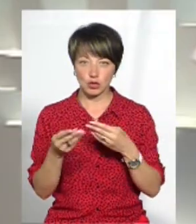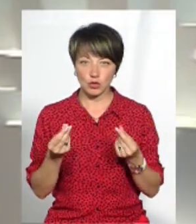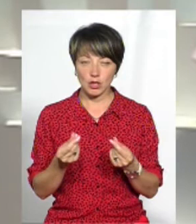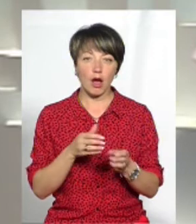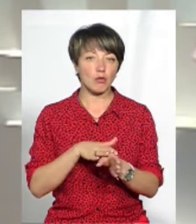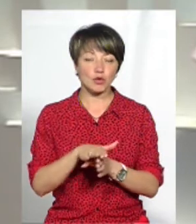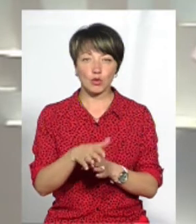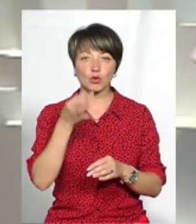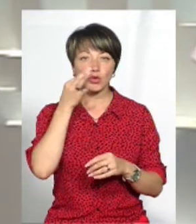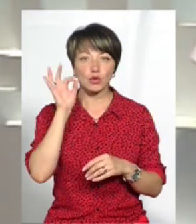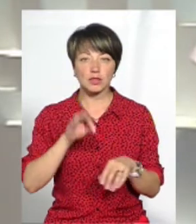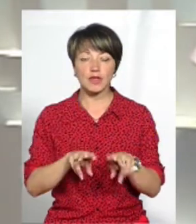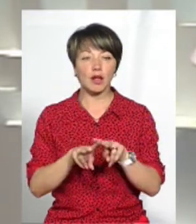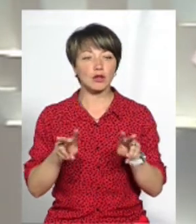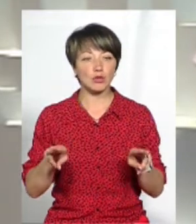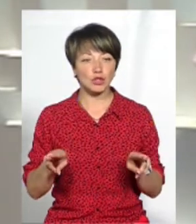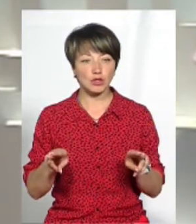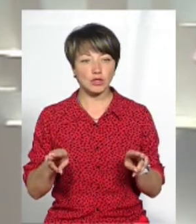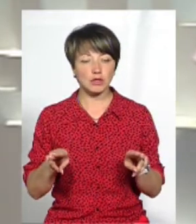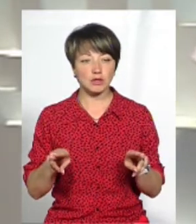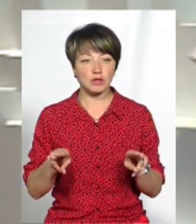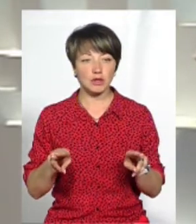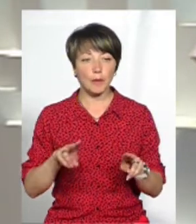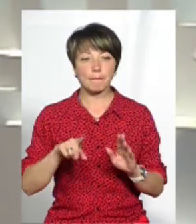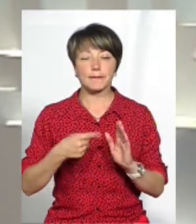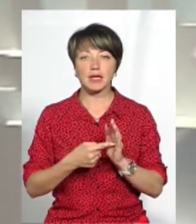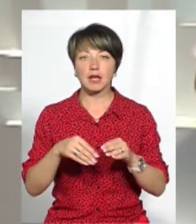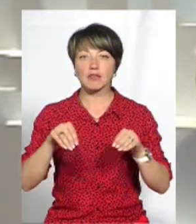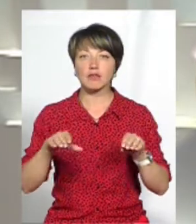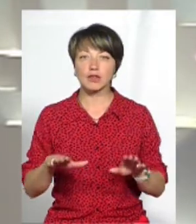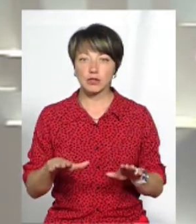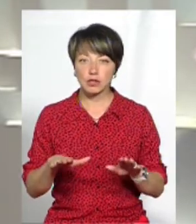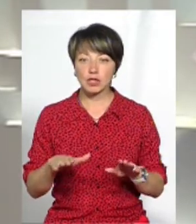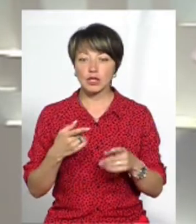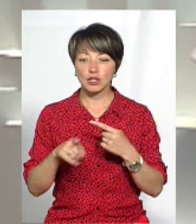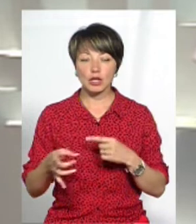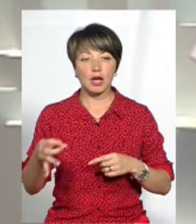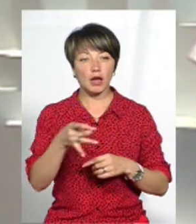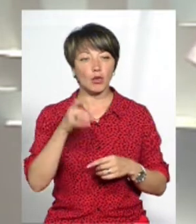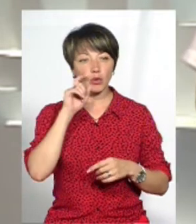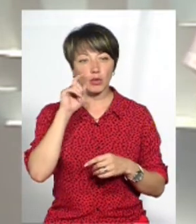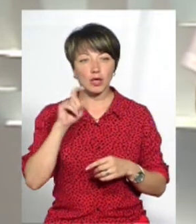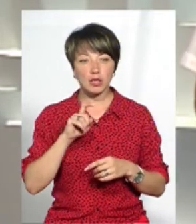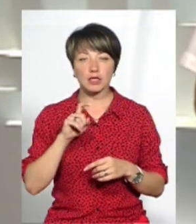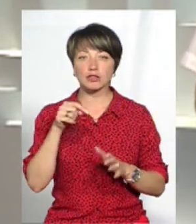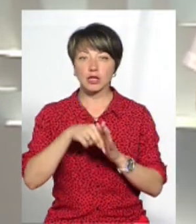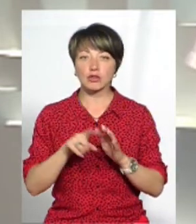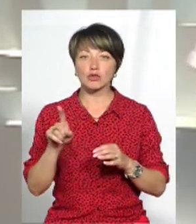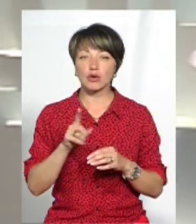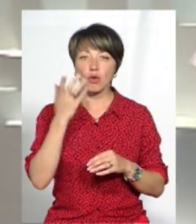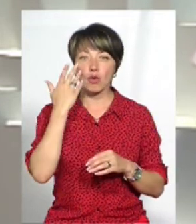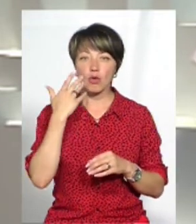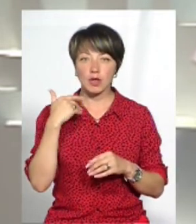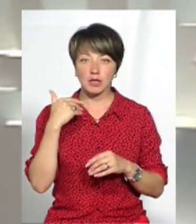Абсолютно. Досвід аналогічних питань, вирішення аналогічних питань в інших регіонах України говорить про те, що